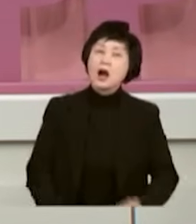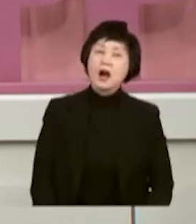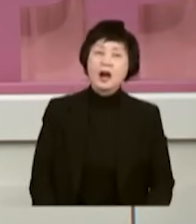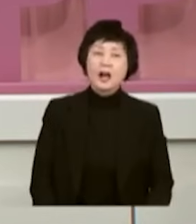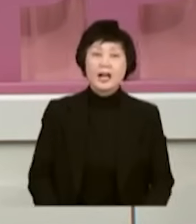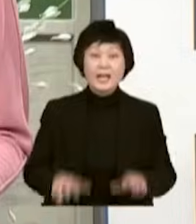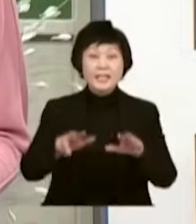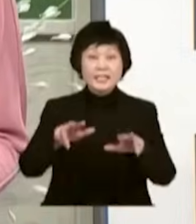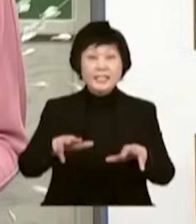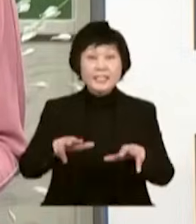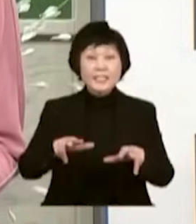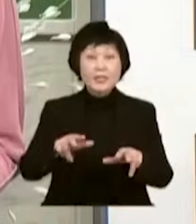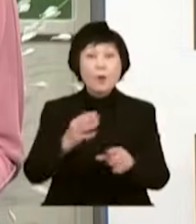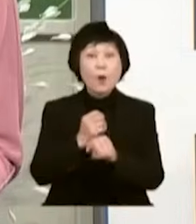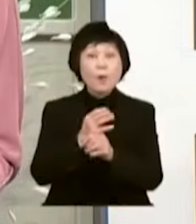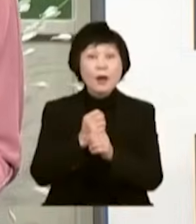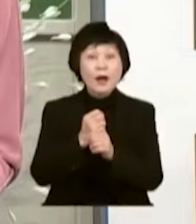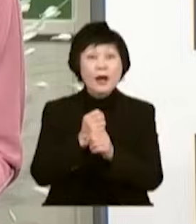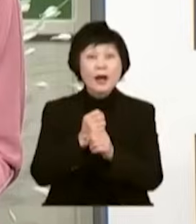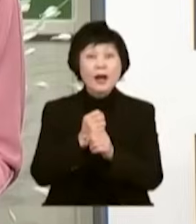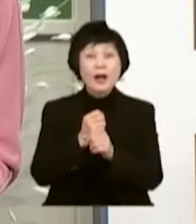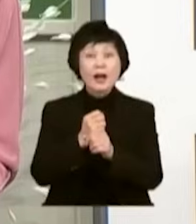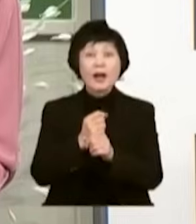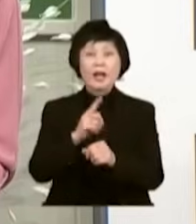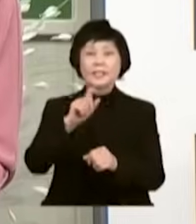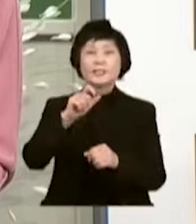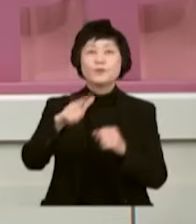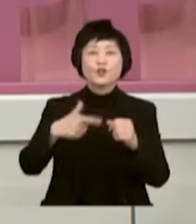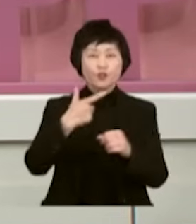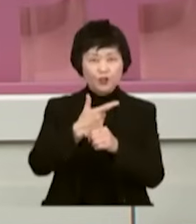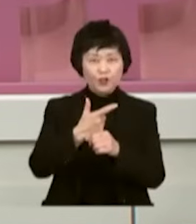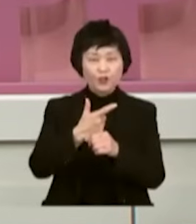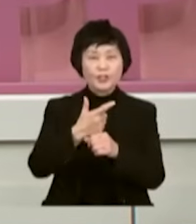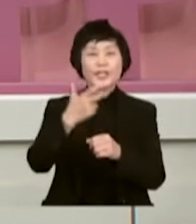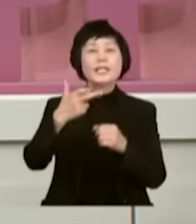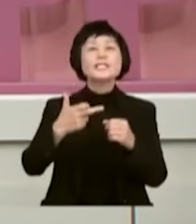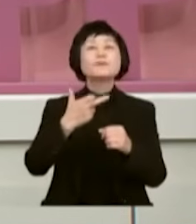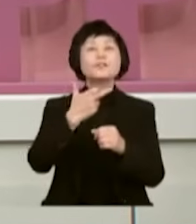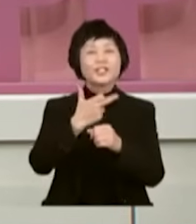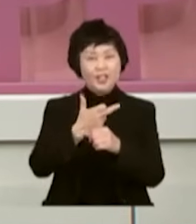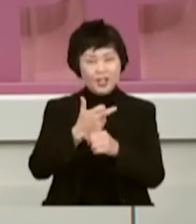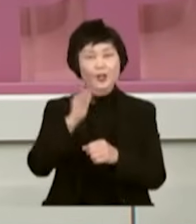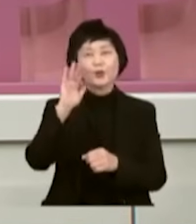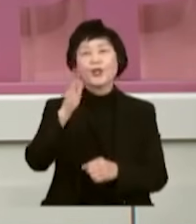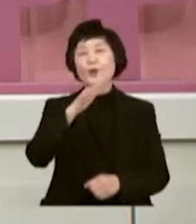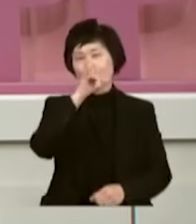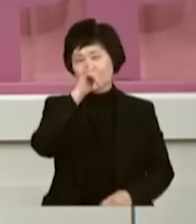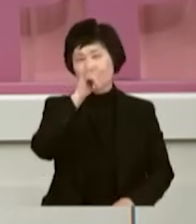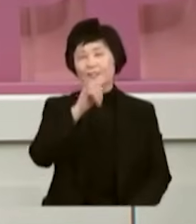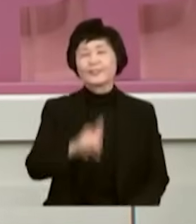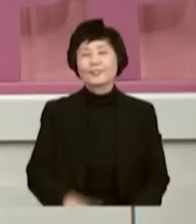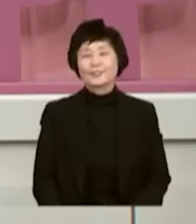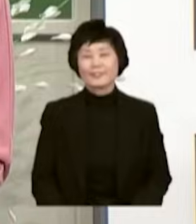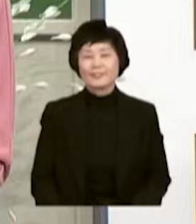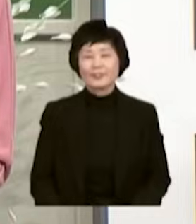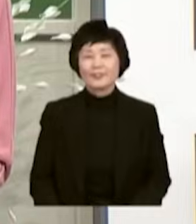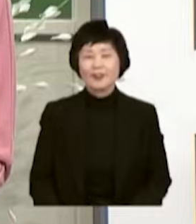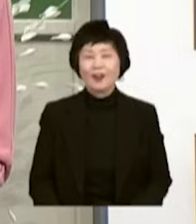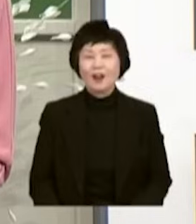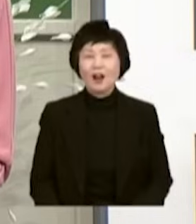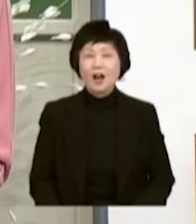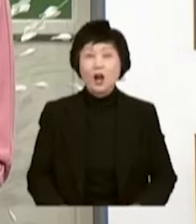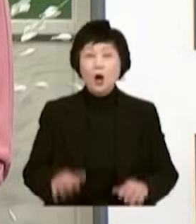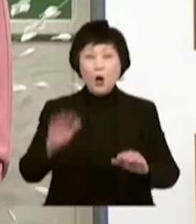들어왔습니다. 지금 몇 년 됐죠? 개척하신 데? 이제 우리가 이번에 16년 지나서 17년 차를 맞이합니다. 17년? 네. 오,